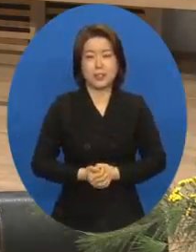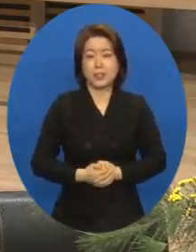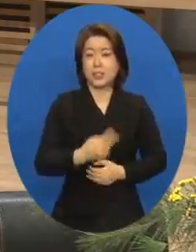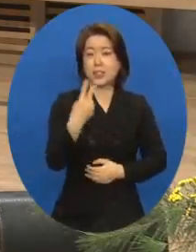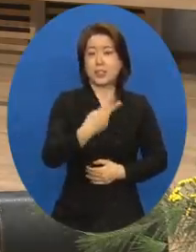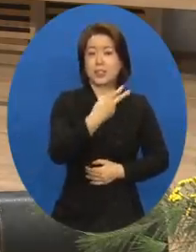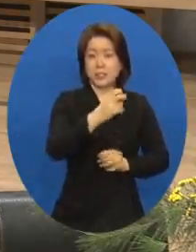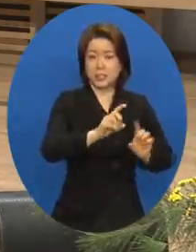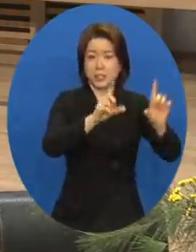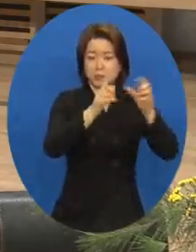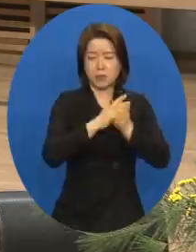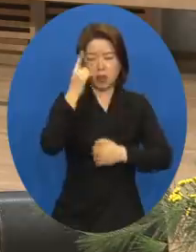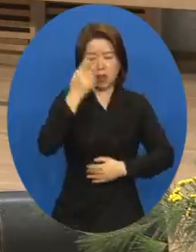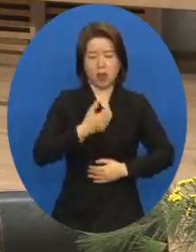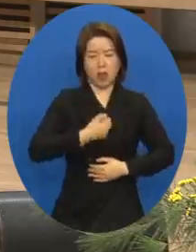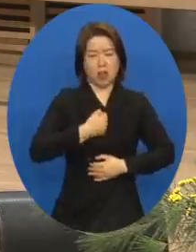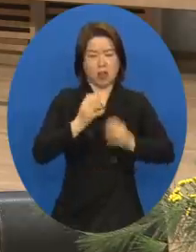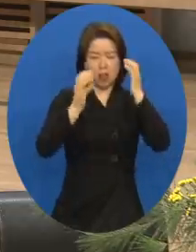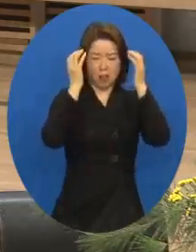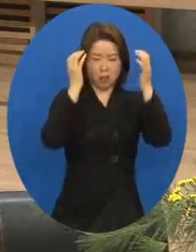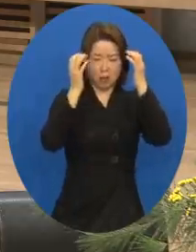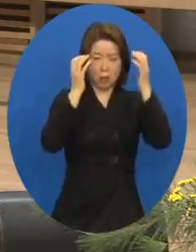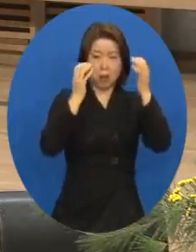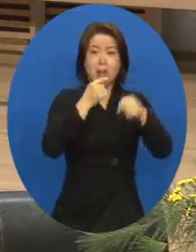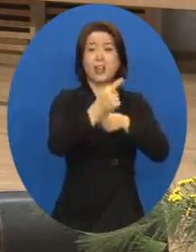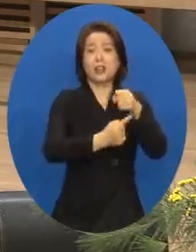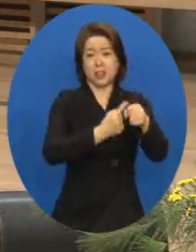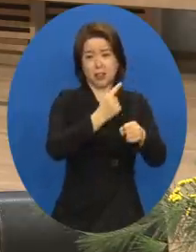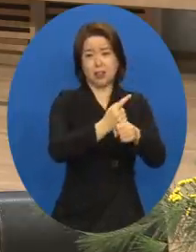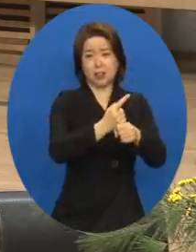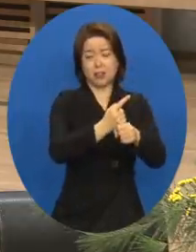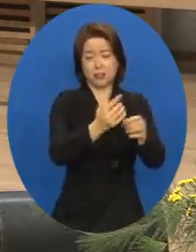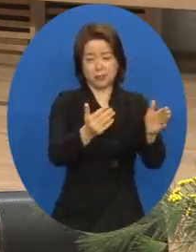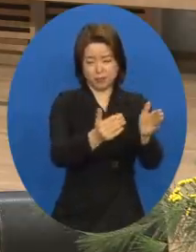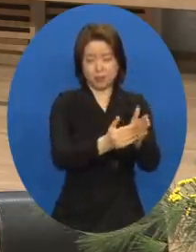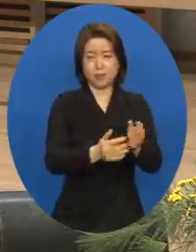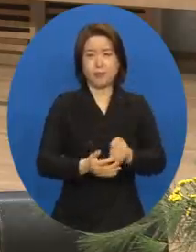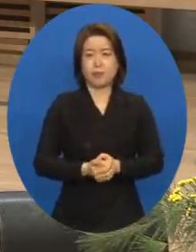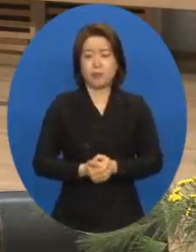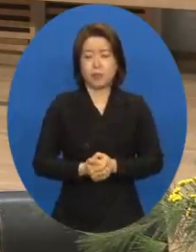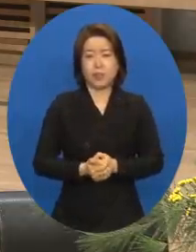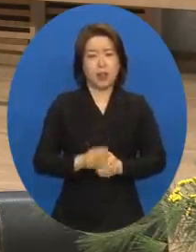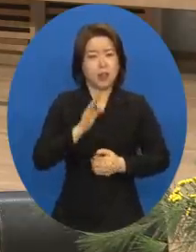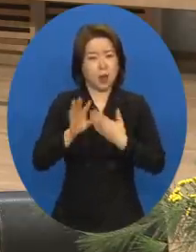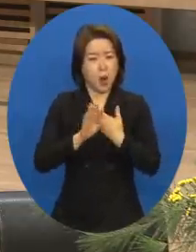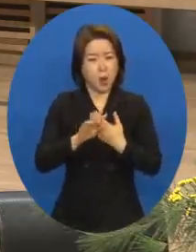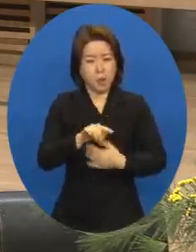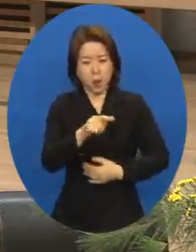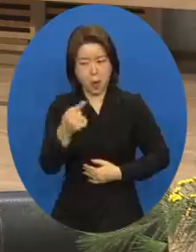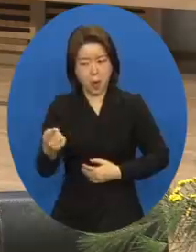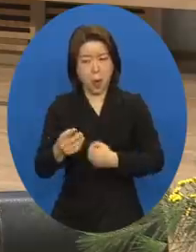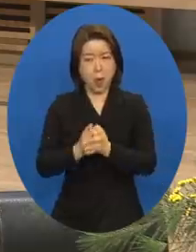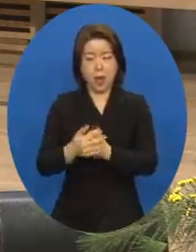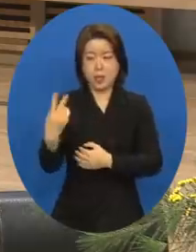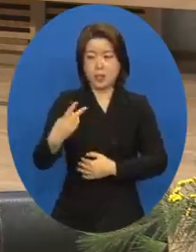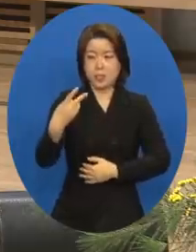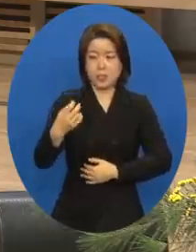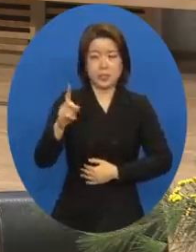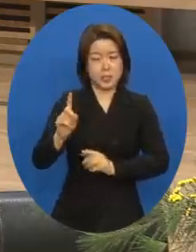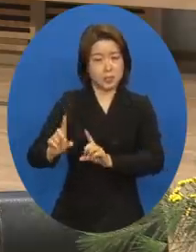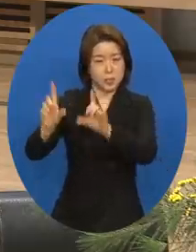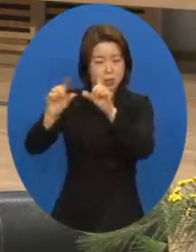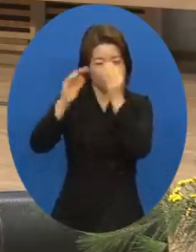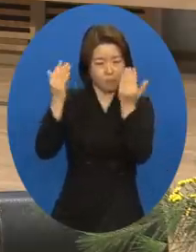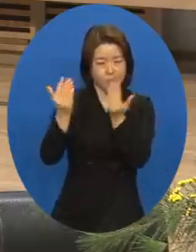2020년은 충격과 혼란의 한 해였습니다. 그러면 2021년은 모든 것이 다